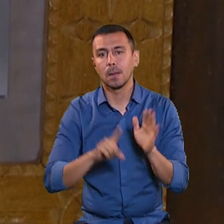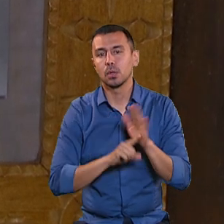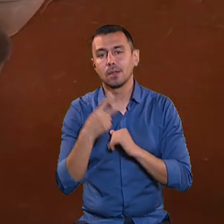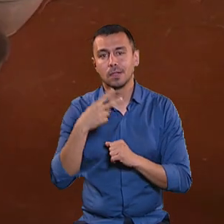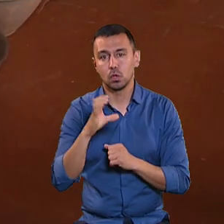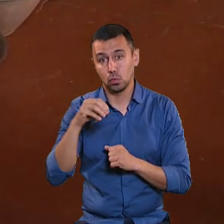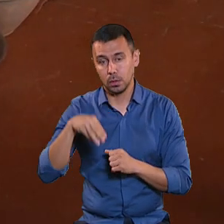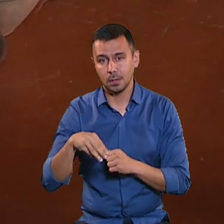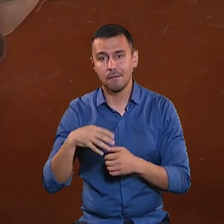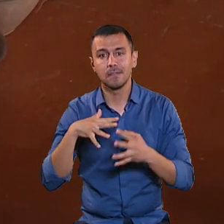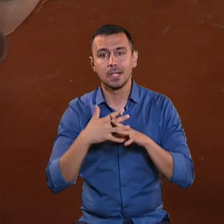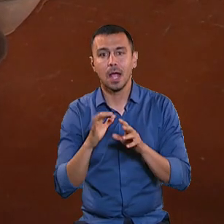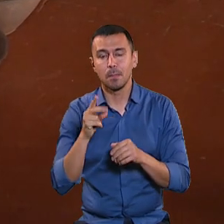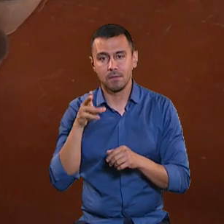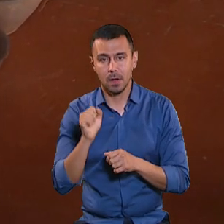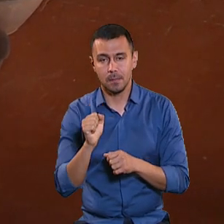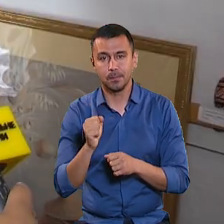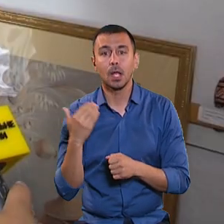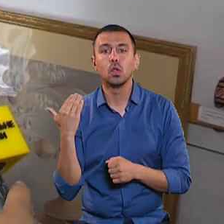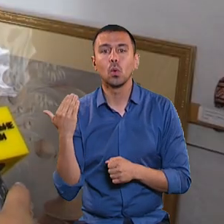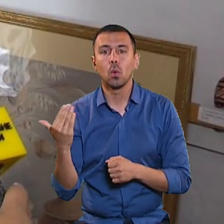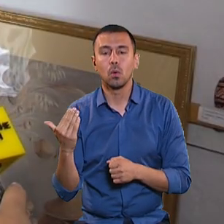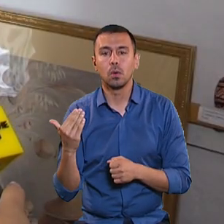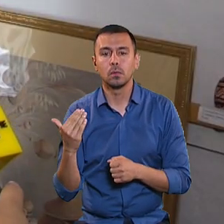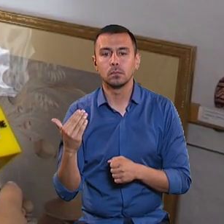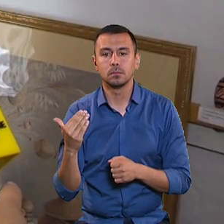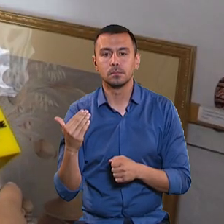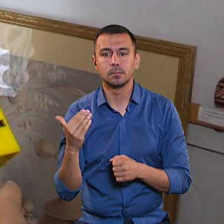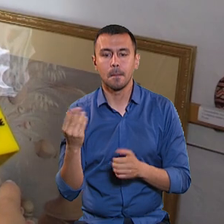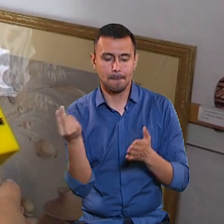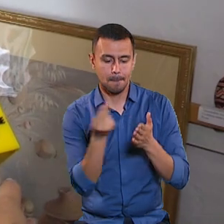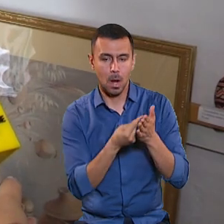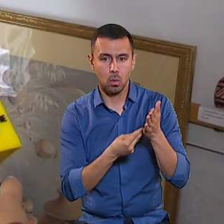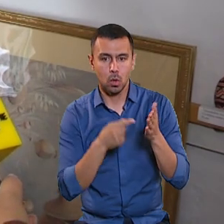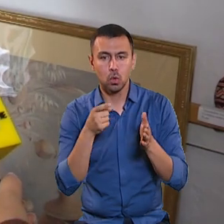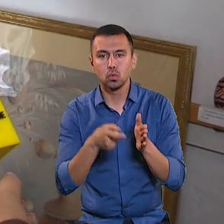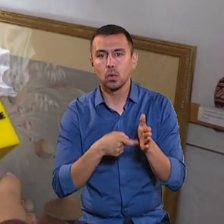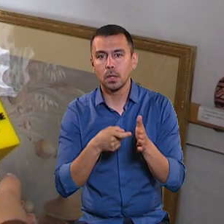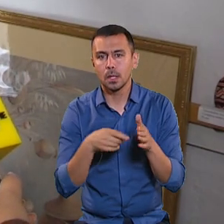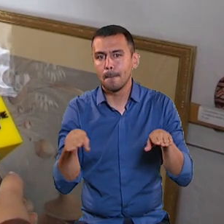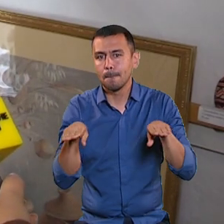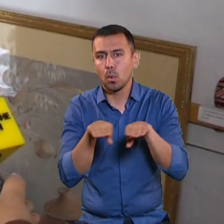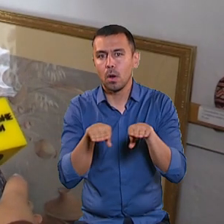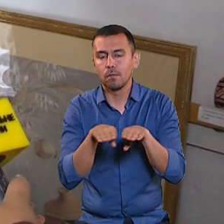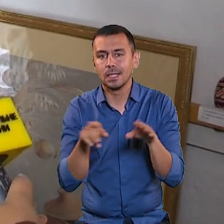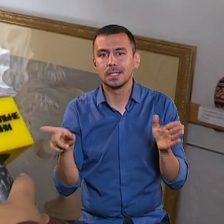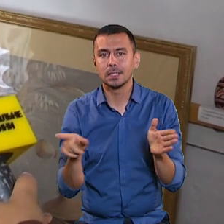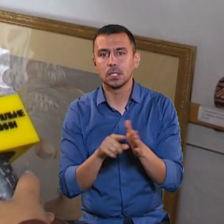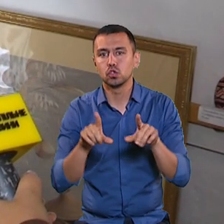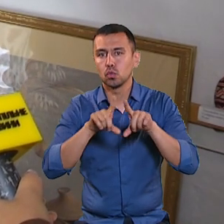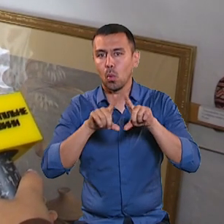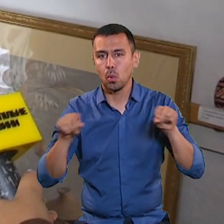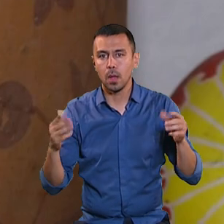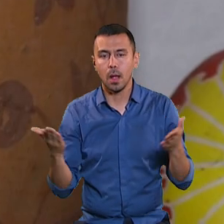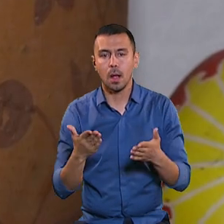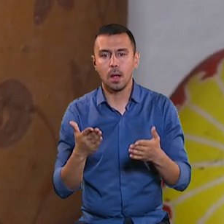20го в селі Адамівка його манеру нанесення малюнків свої Дослідники порівнюють з школою яка